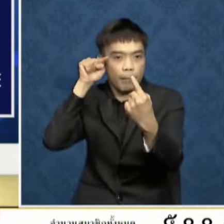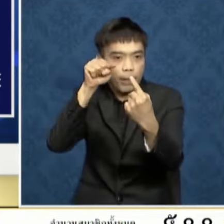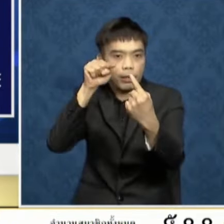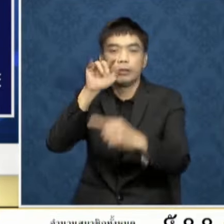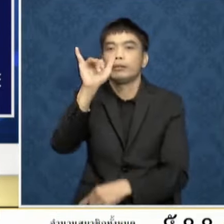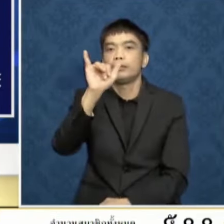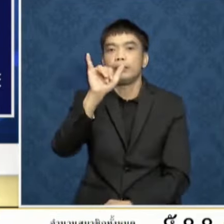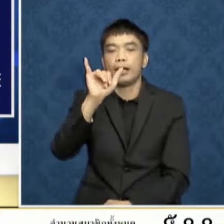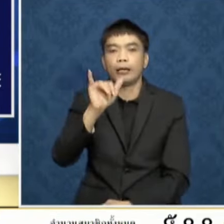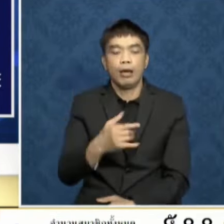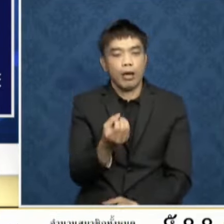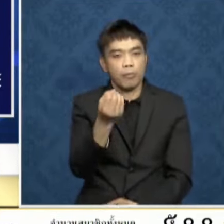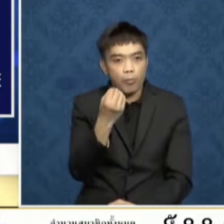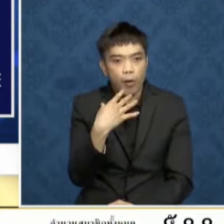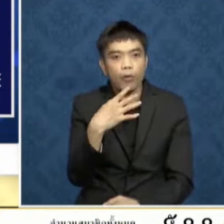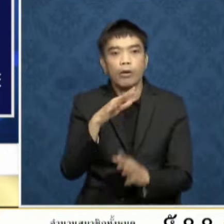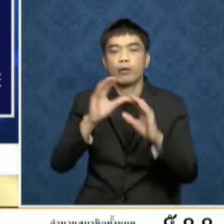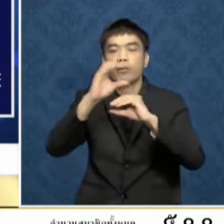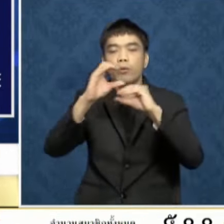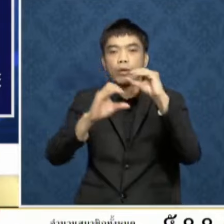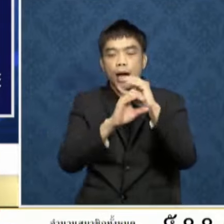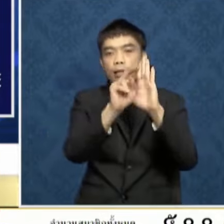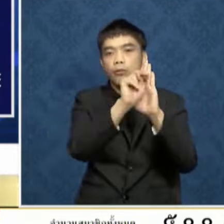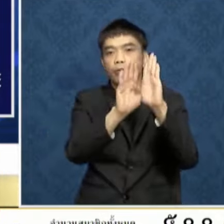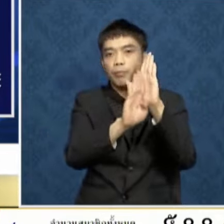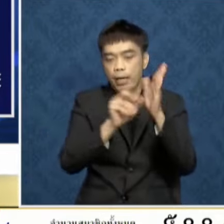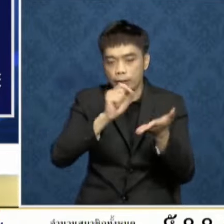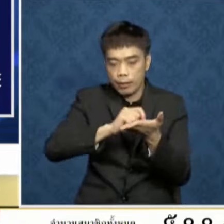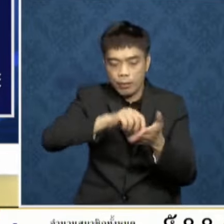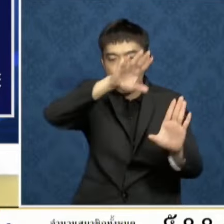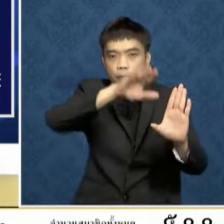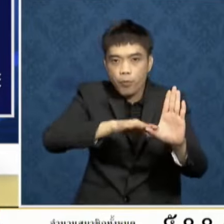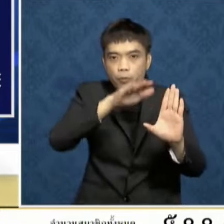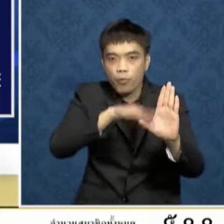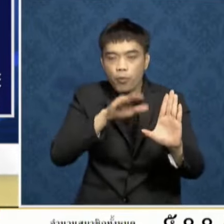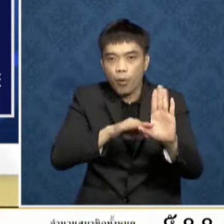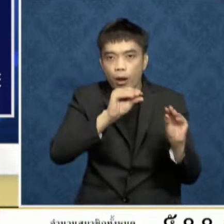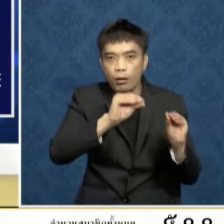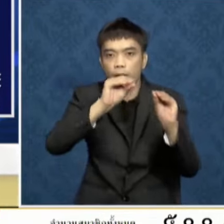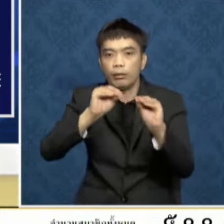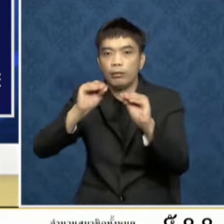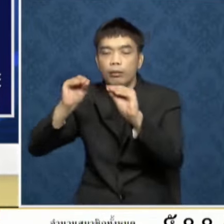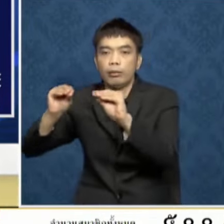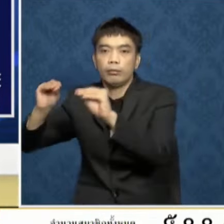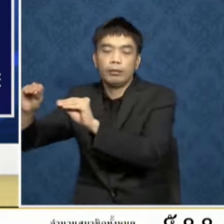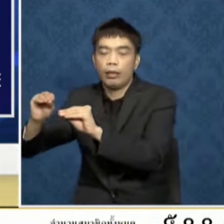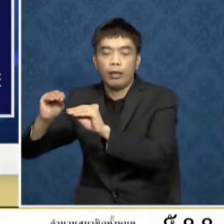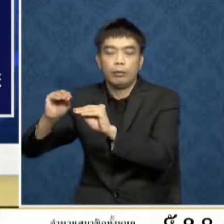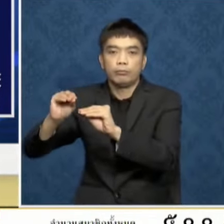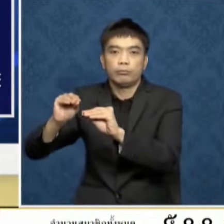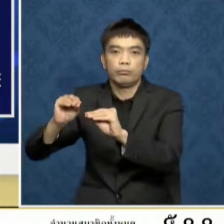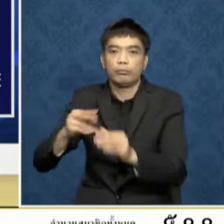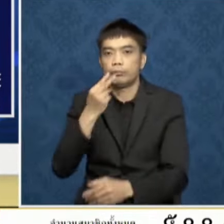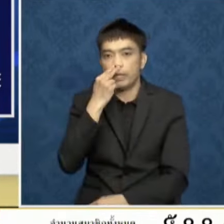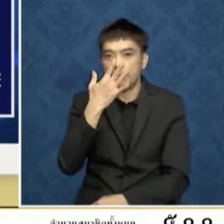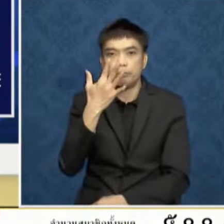กำหนดการที่บอกว่าจะเริ่มการมีมีการลงทะเบียนก็มาโดยตลอดส่วนเป้าหมาย 20ล้านคนก็ดูจะลิบหรี่ลงไปเรื่อย